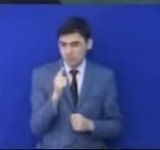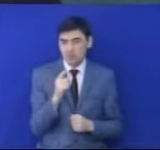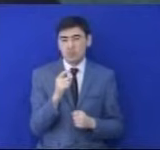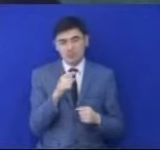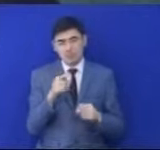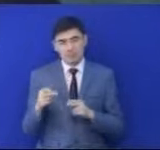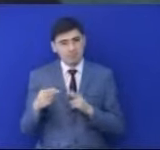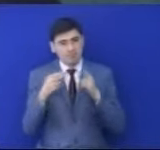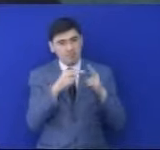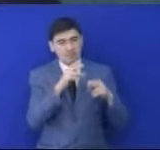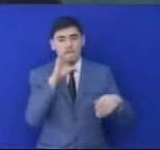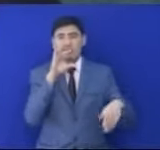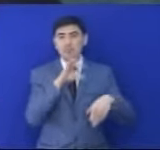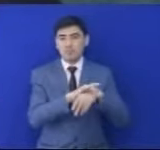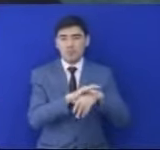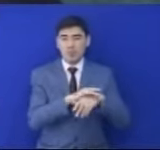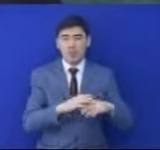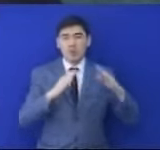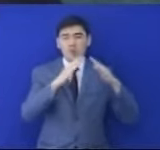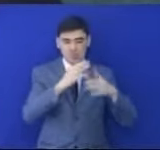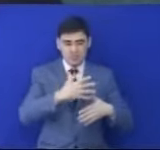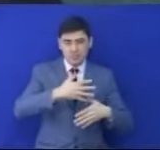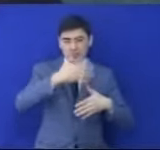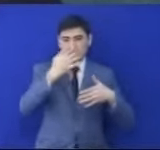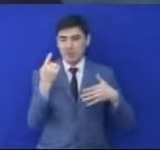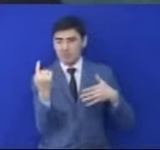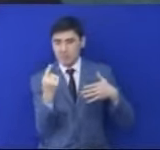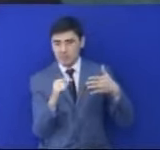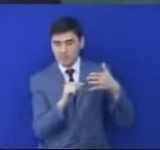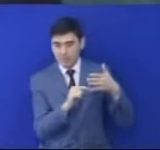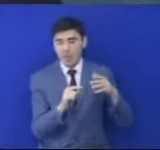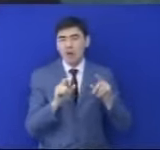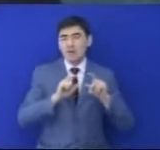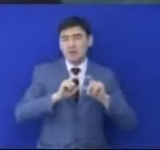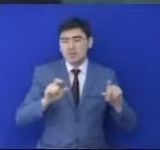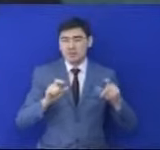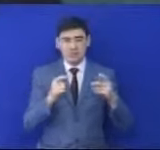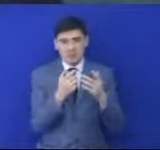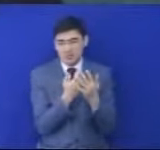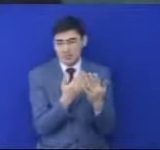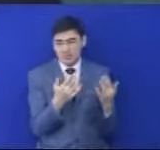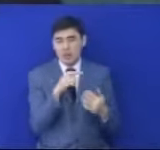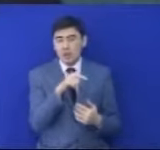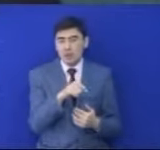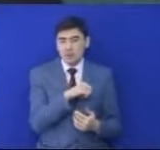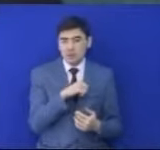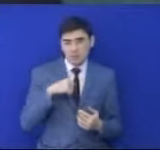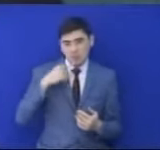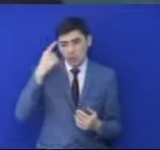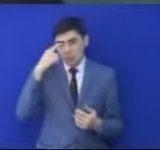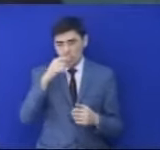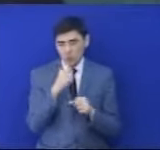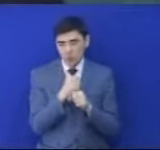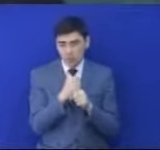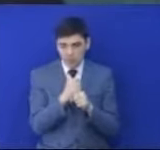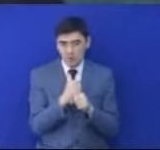Бірінші қабаттағылар мен шағын кәсіпкер өз жүйелерін жетілуден қосып алған. Сондықтан су тікелей солар арқылы жертөлеге барады. Сондай-ақ